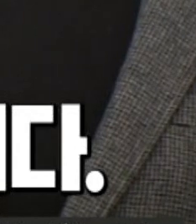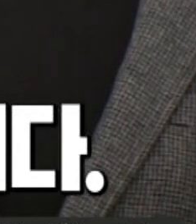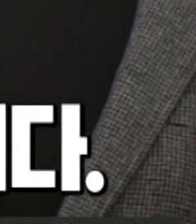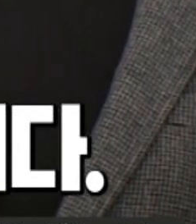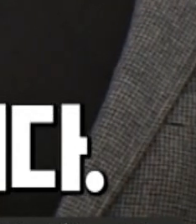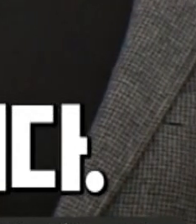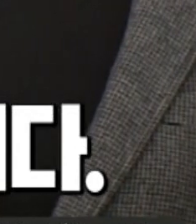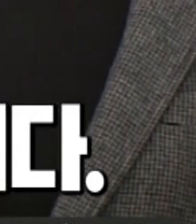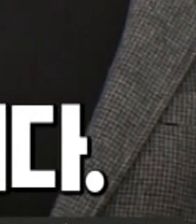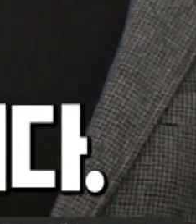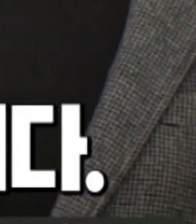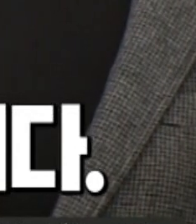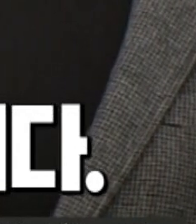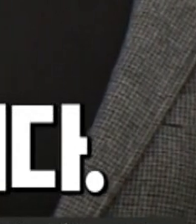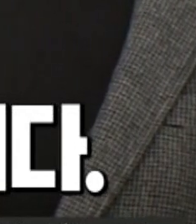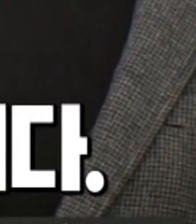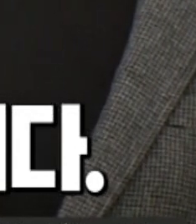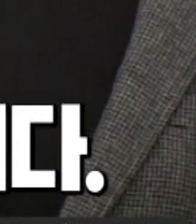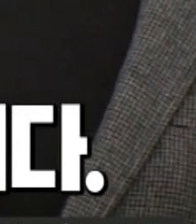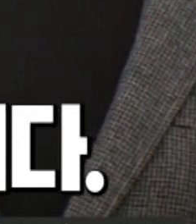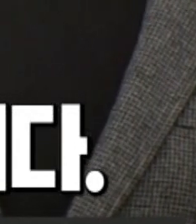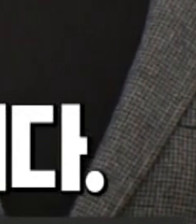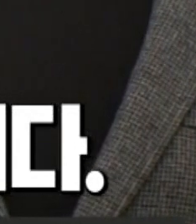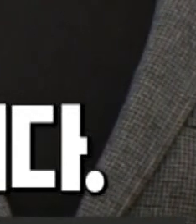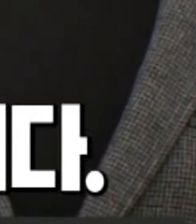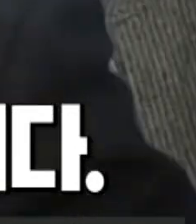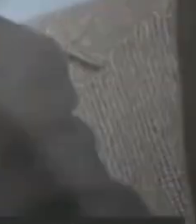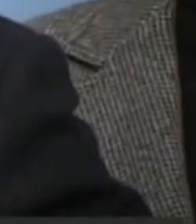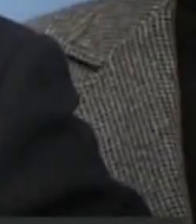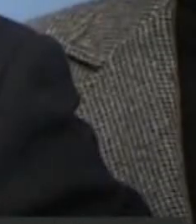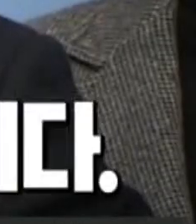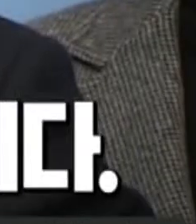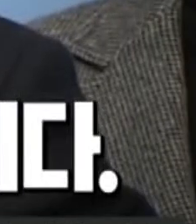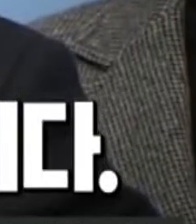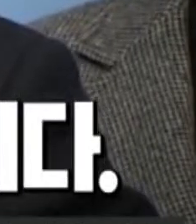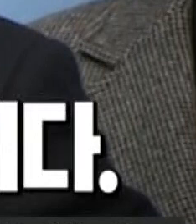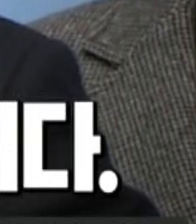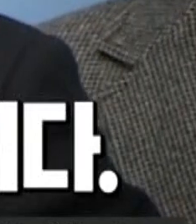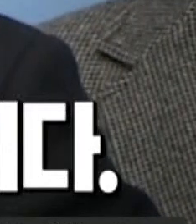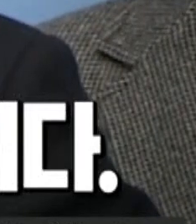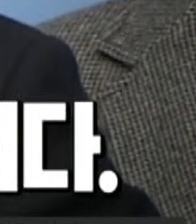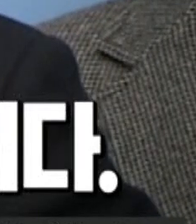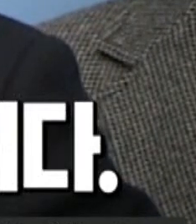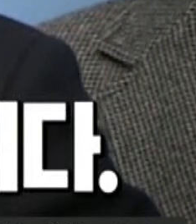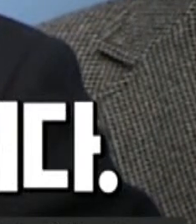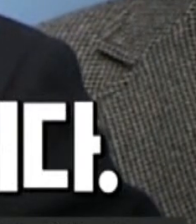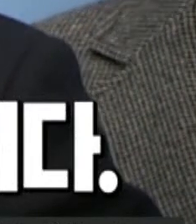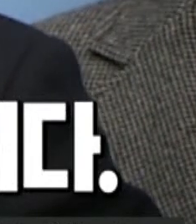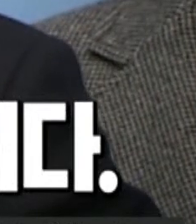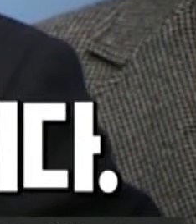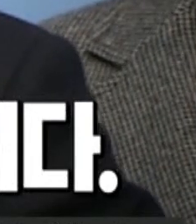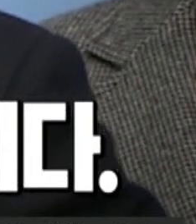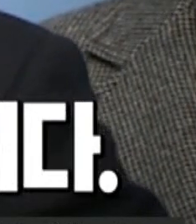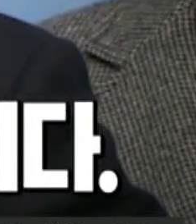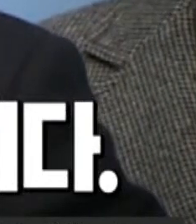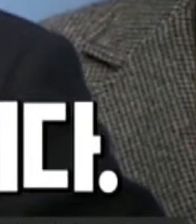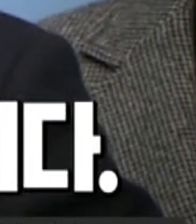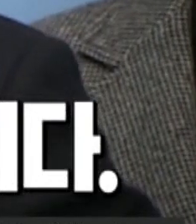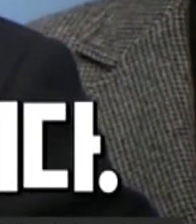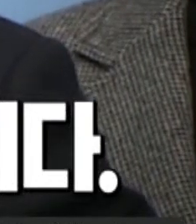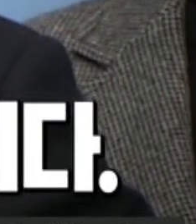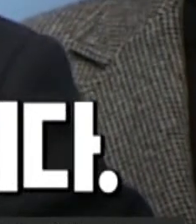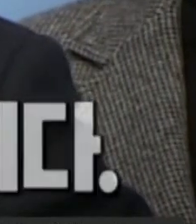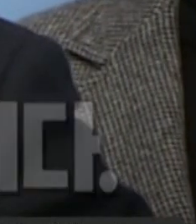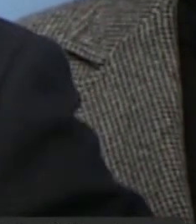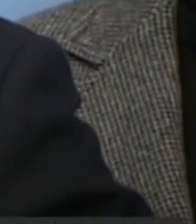정진상 및 백종선의 지인입니다. 백종선은 이재명의 제1호